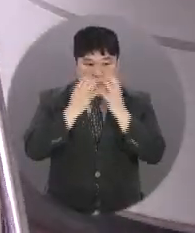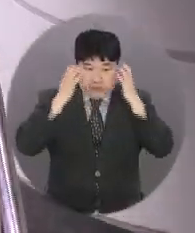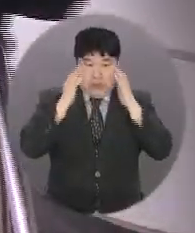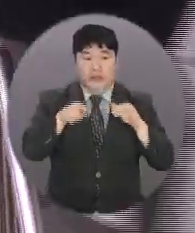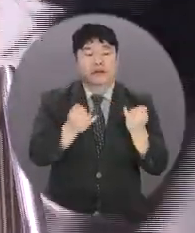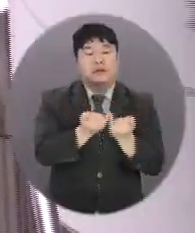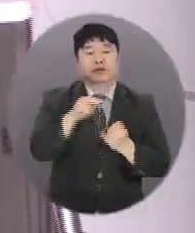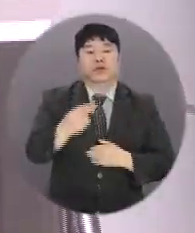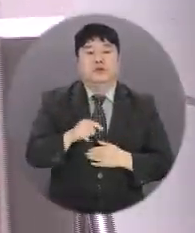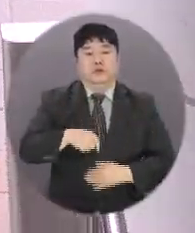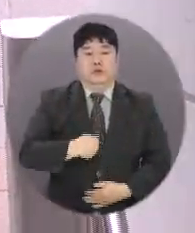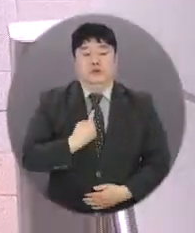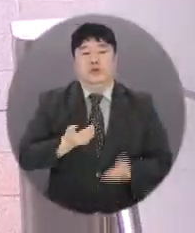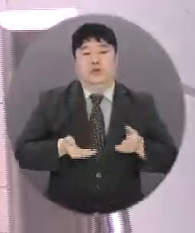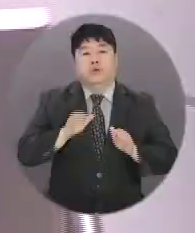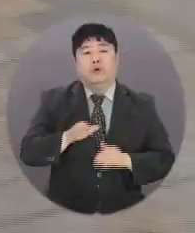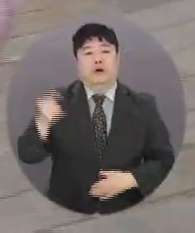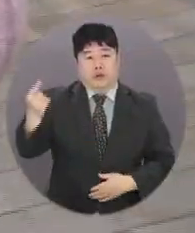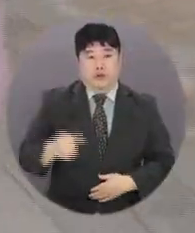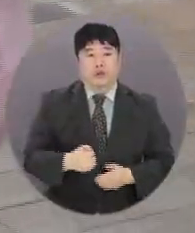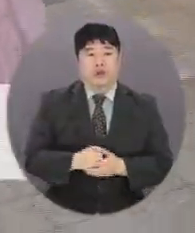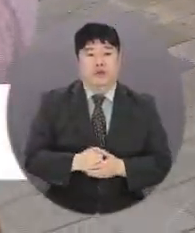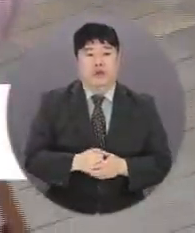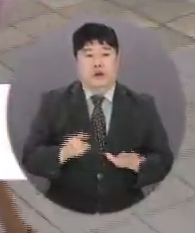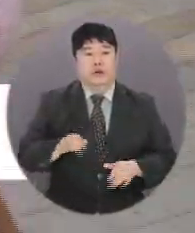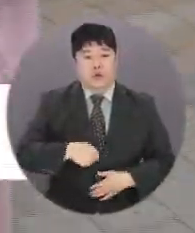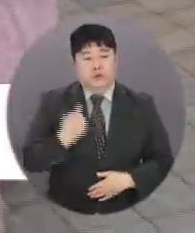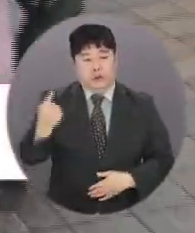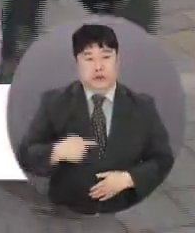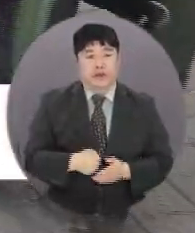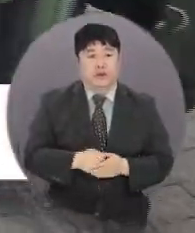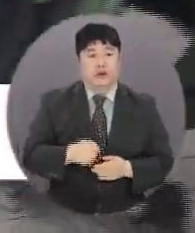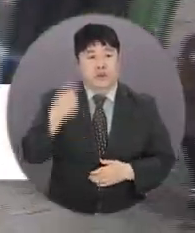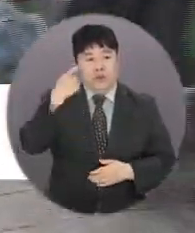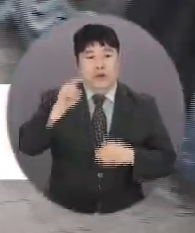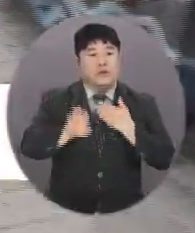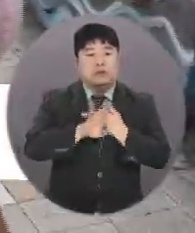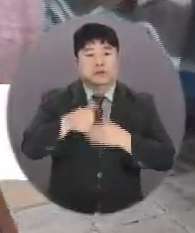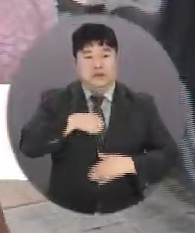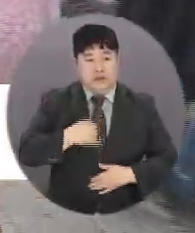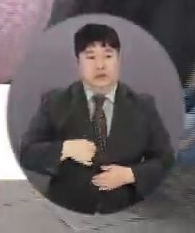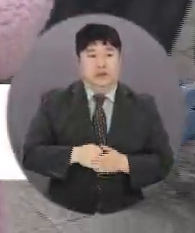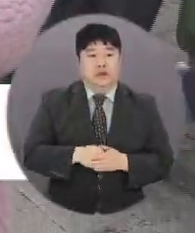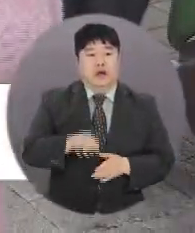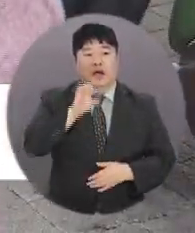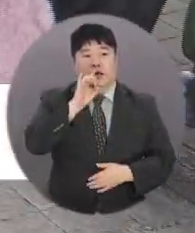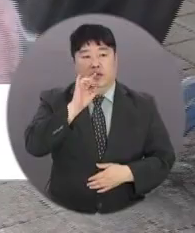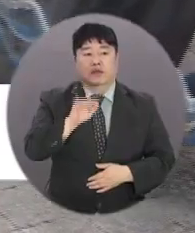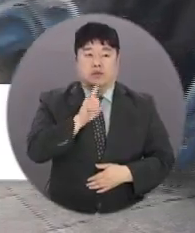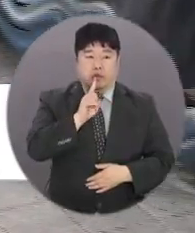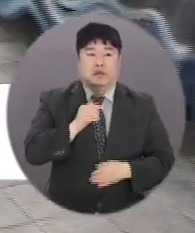여성도 홀로 귀성을 선택했습니다. 근데 혼자 오신 거예요? 네. 왜 다른 자녀분들이나 이런 거? 안 된대잖아요.